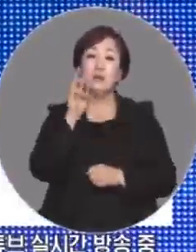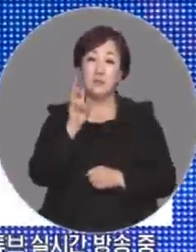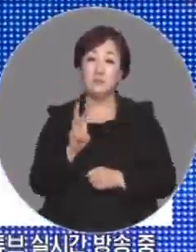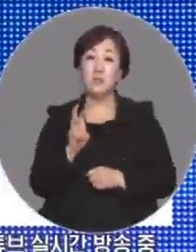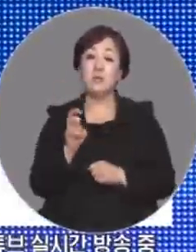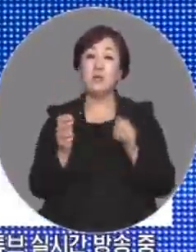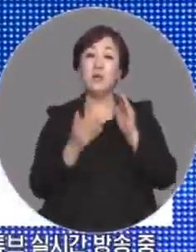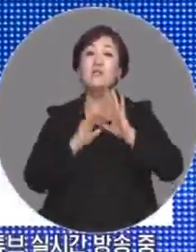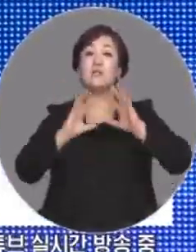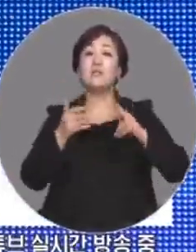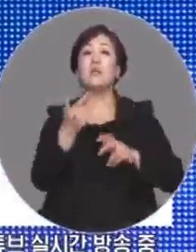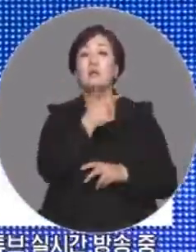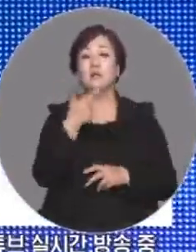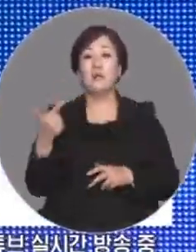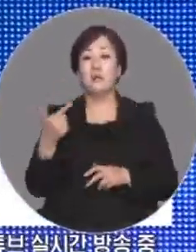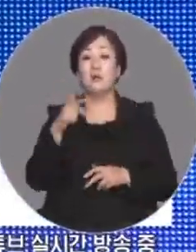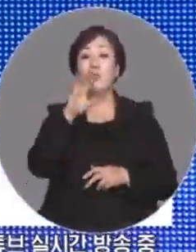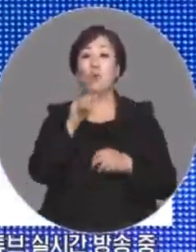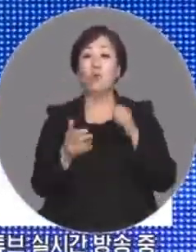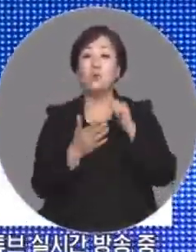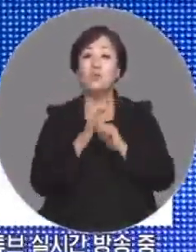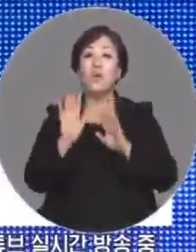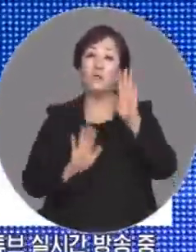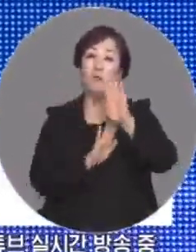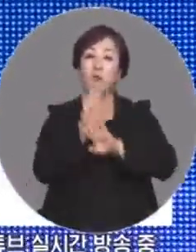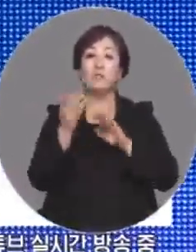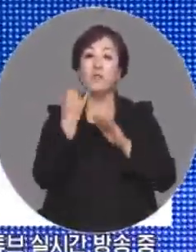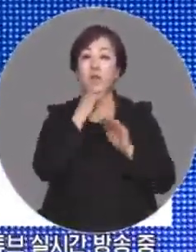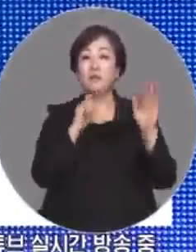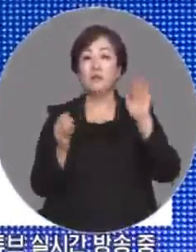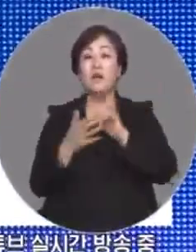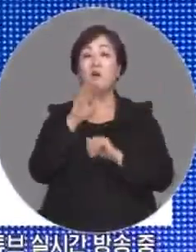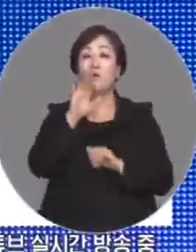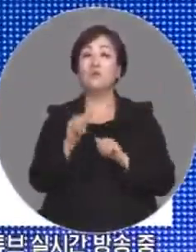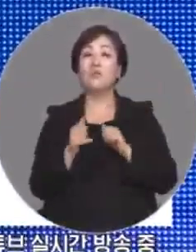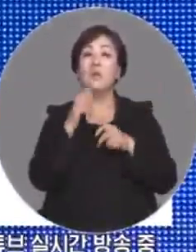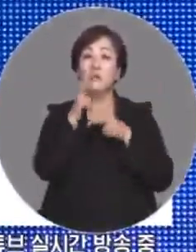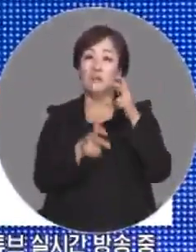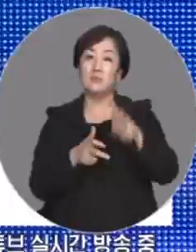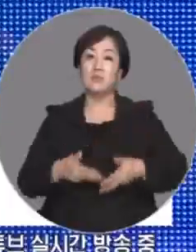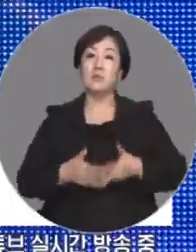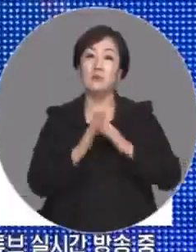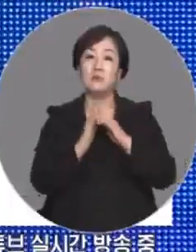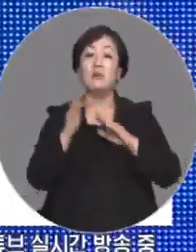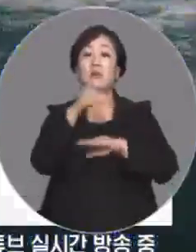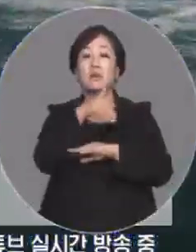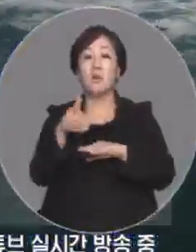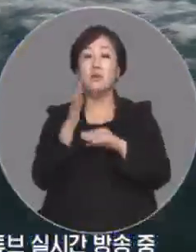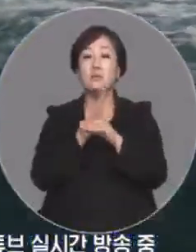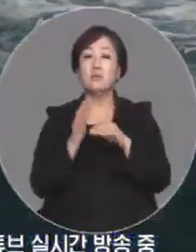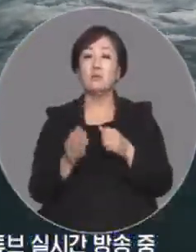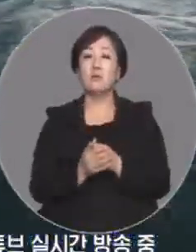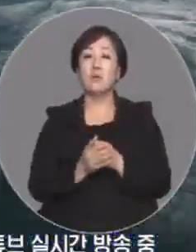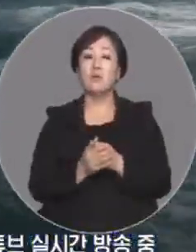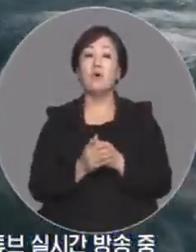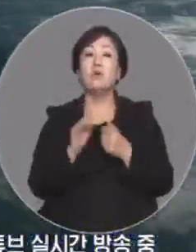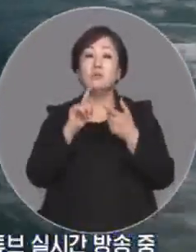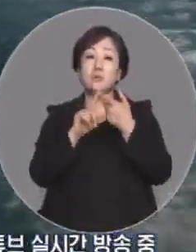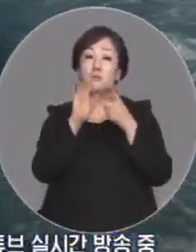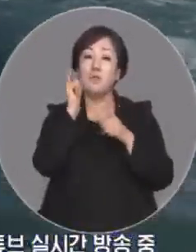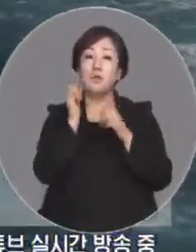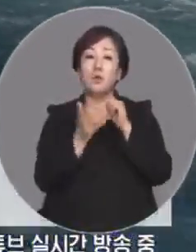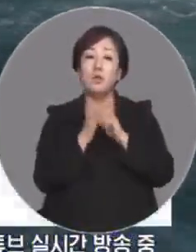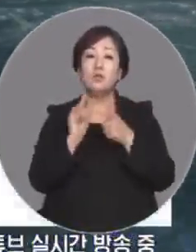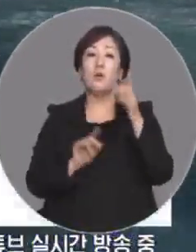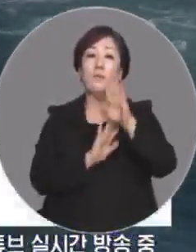2030년까지 세계 최대 규모의 부유식 해상풍력 단지가 건설될 것입니다. 이 부유식